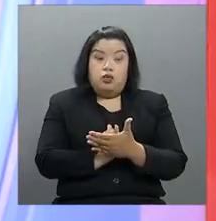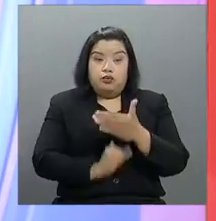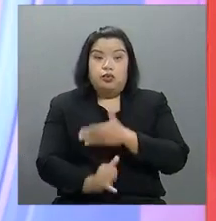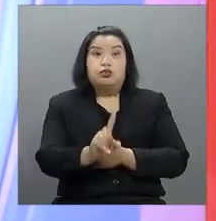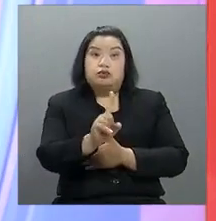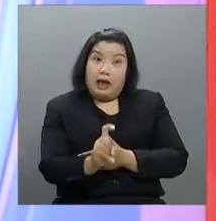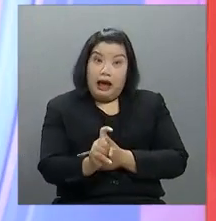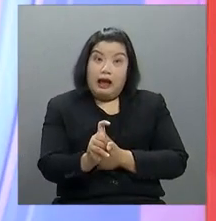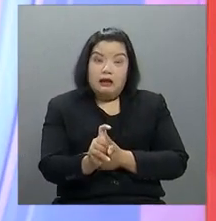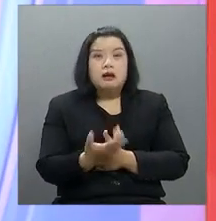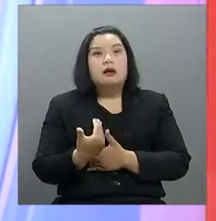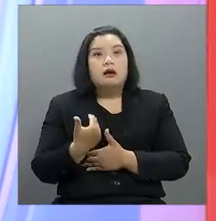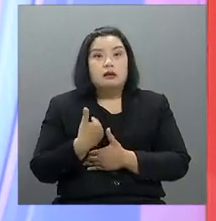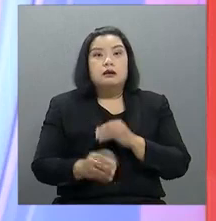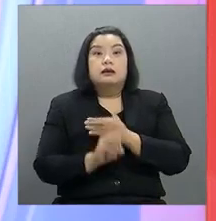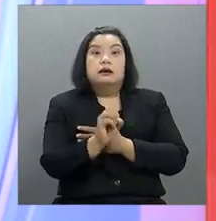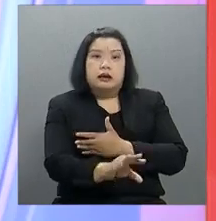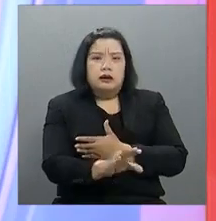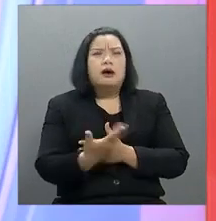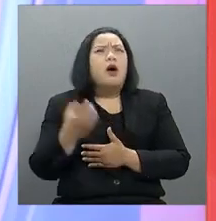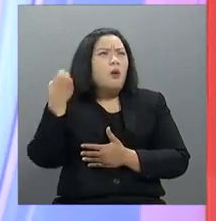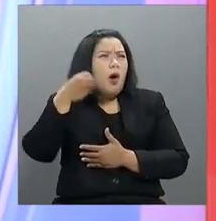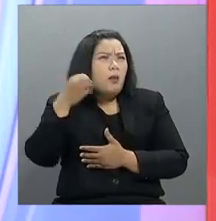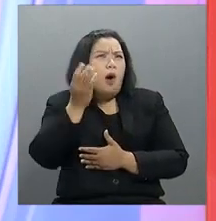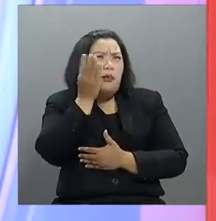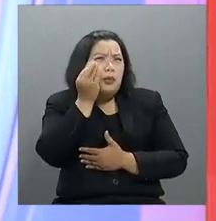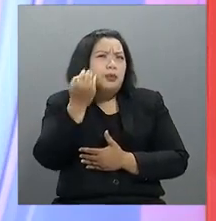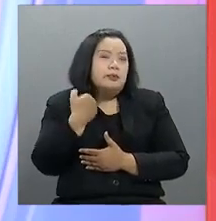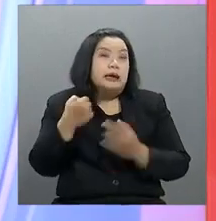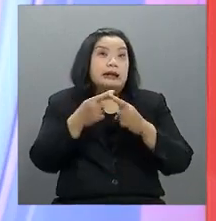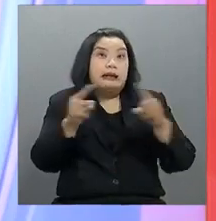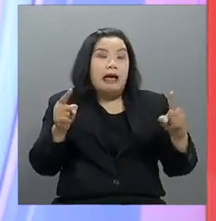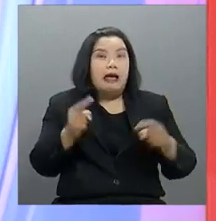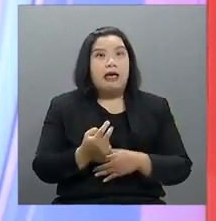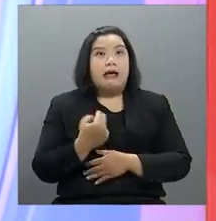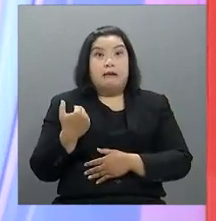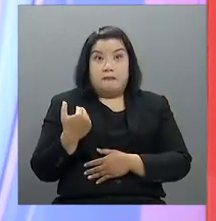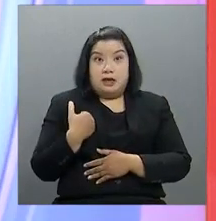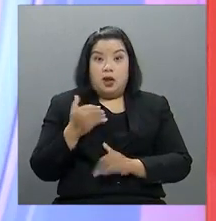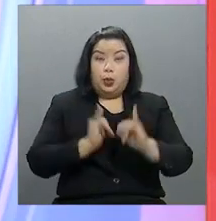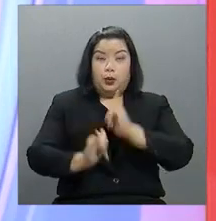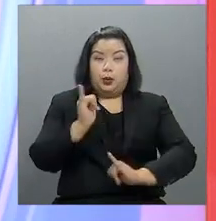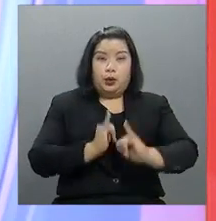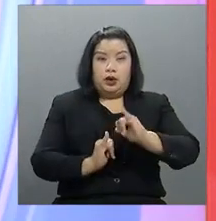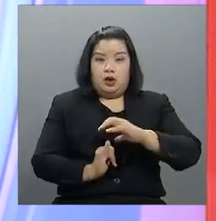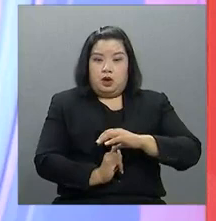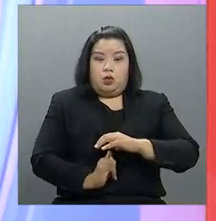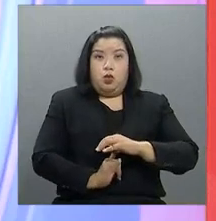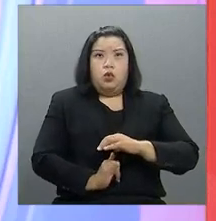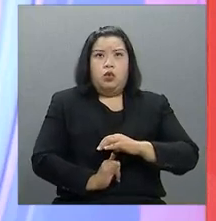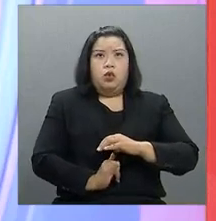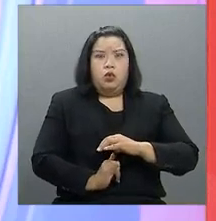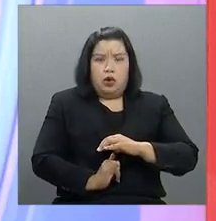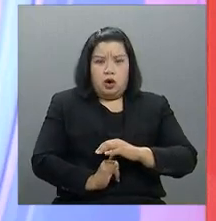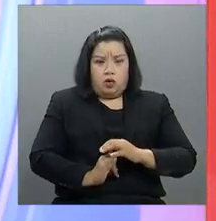ดเนี่ยอันนี้อาจจะเคยได้ยินกันมาบ่อยๆนะครับแต่กรณีลักษณะที่ว่าโอ้โหไปเจอตัวอ่อนของทารกไปอยู่ที่ลำไส้อยู่นอกมดลูกนี่อาจจ